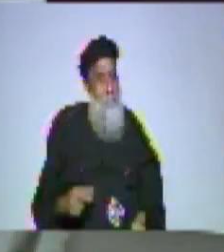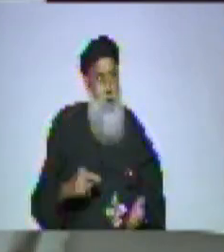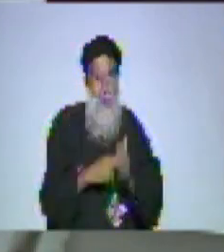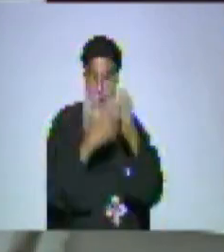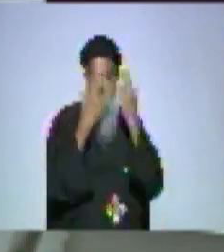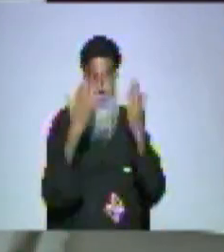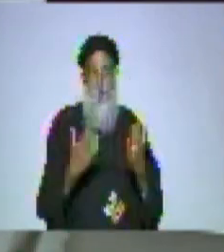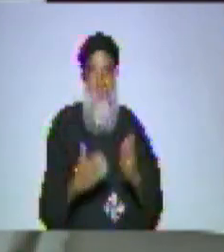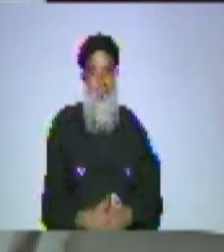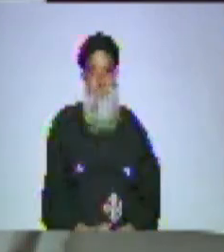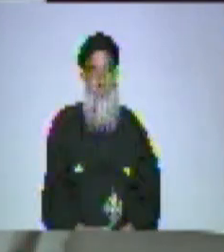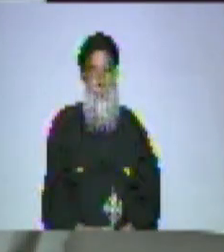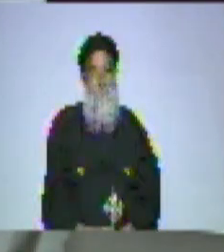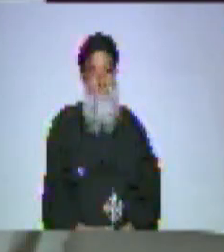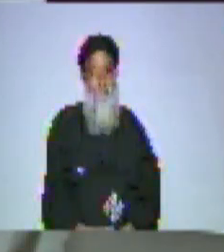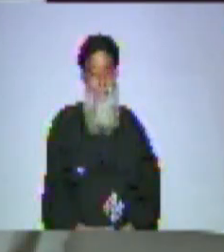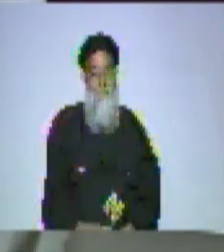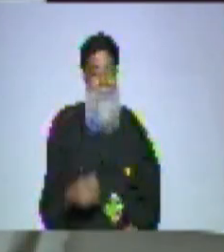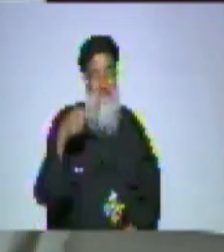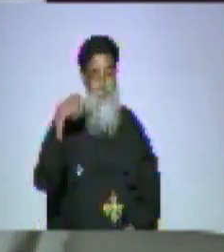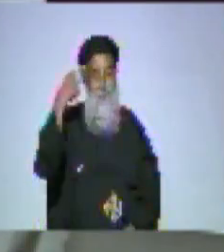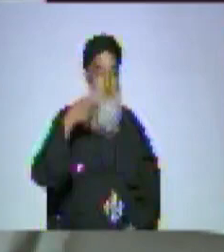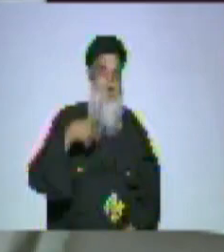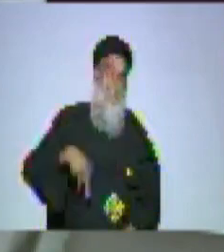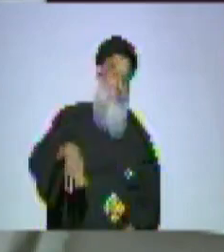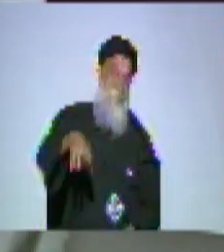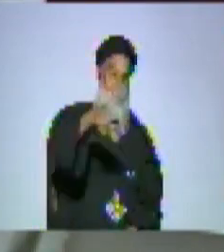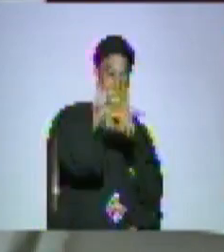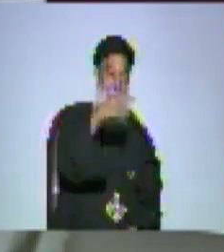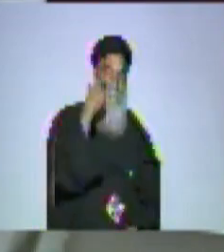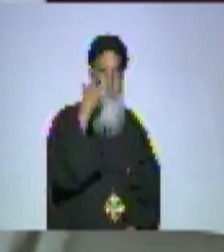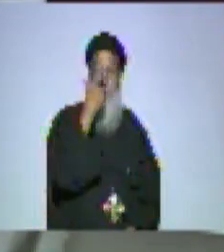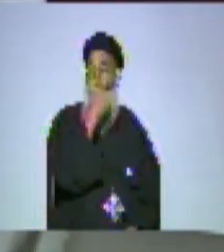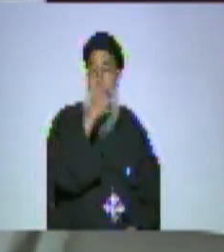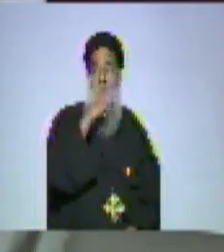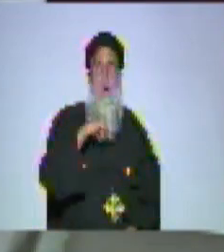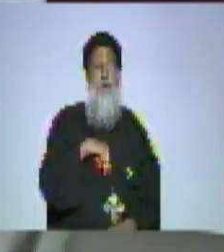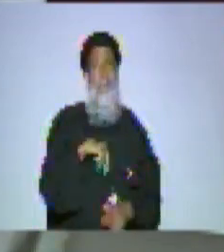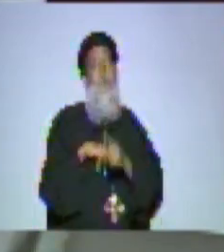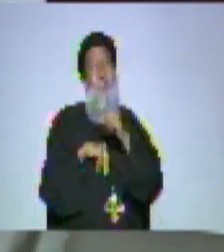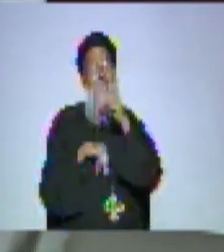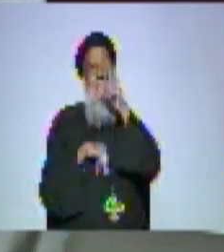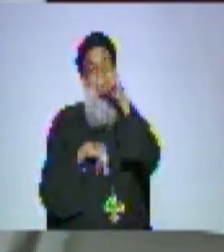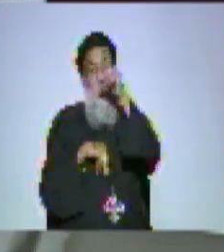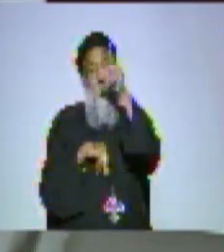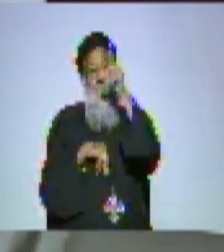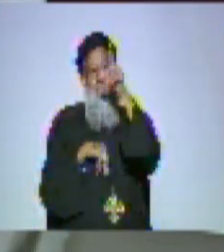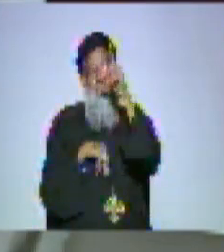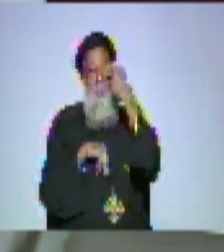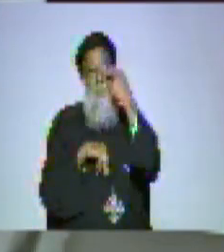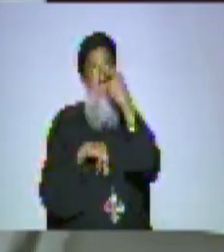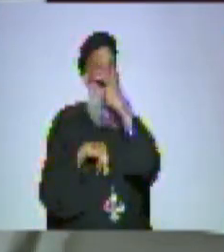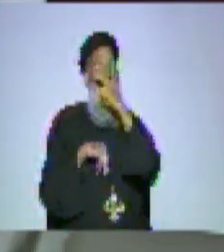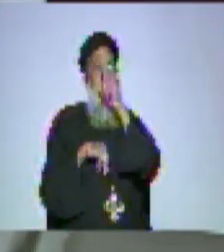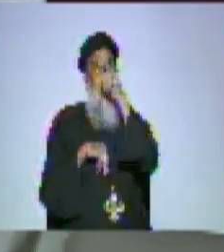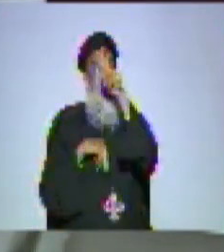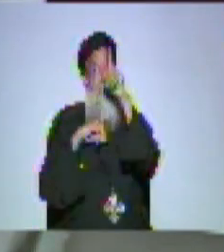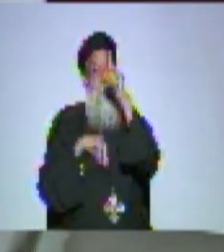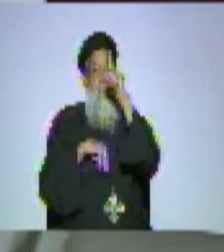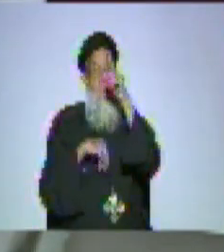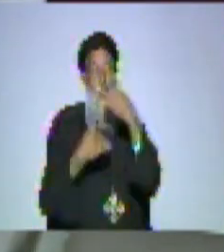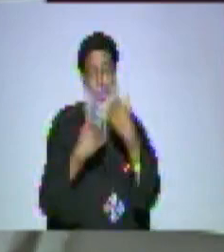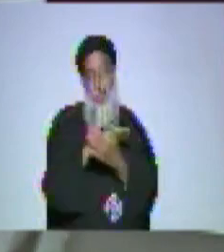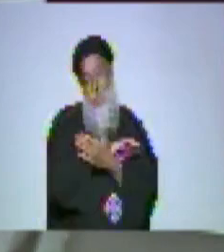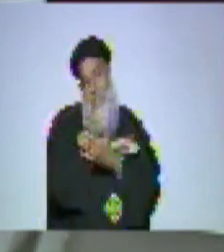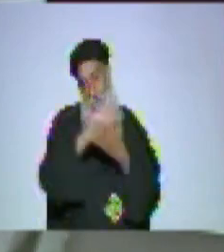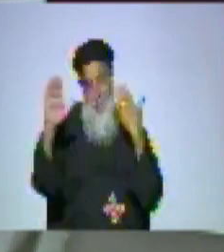ايه كل العيون تترجى الله ركانا فيك ما فيش غيره